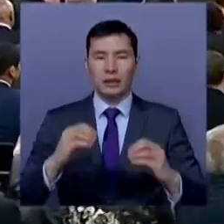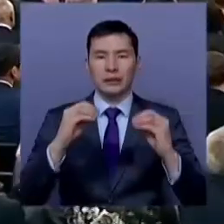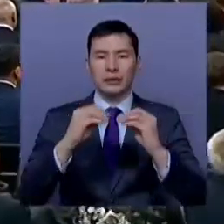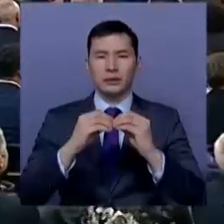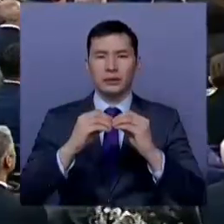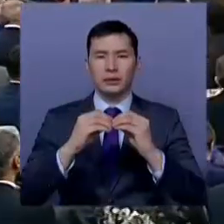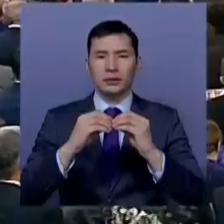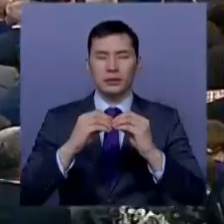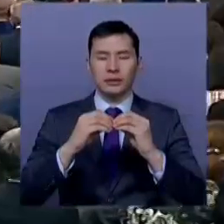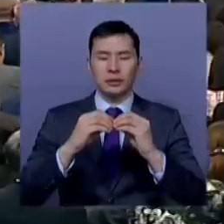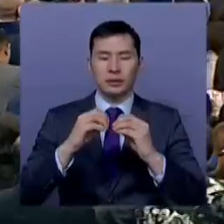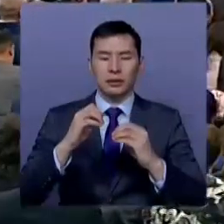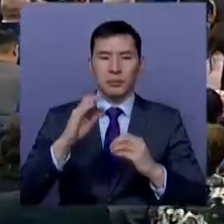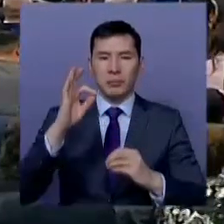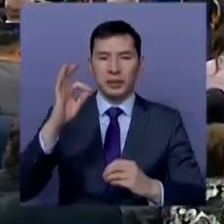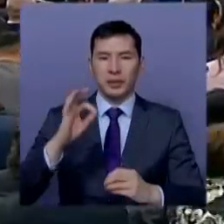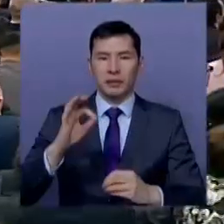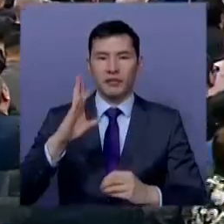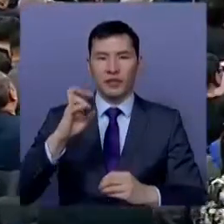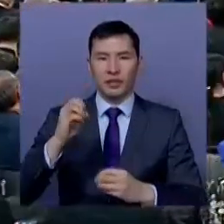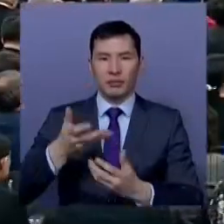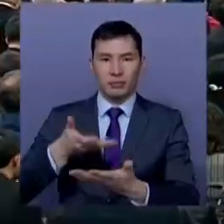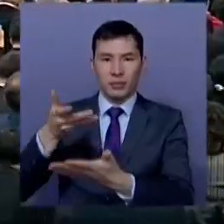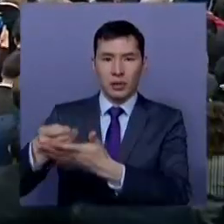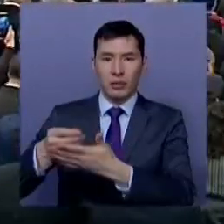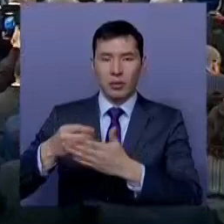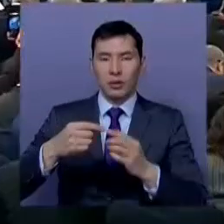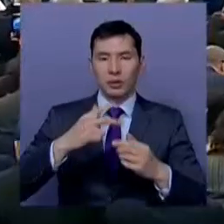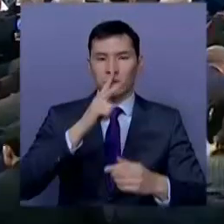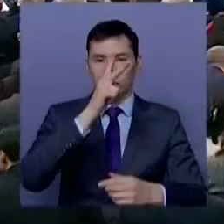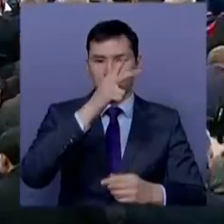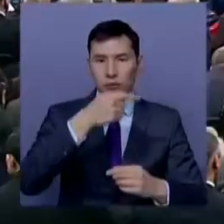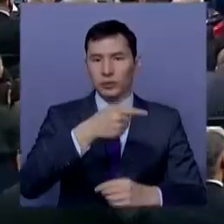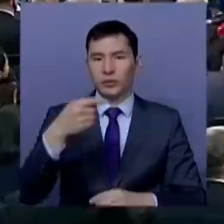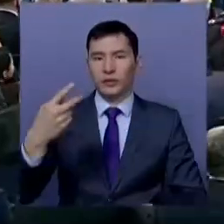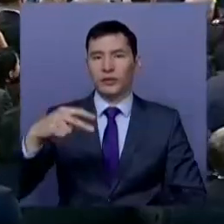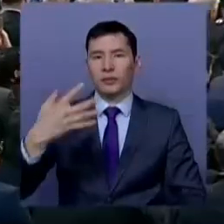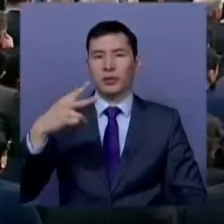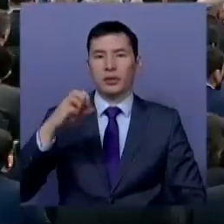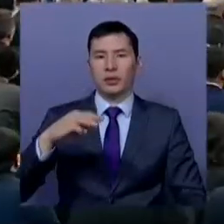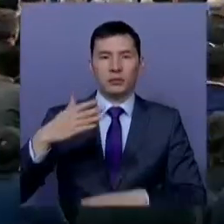10% первоначальный взнос и срок от 3 до 25 лет.